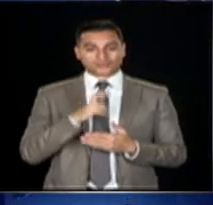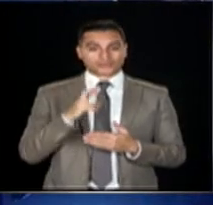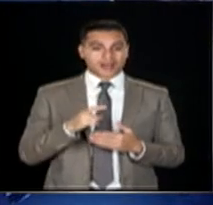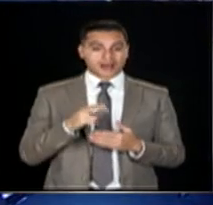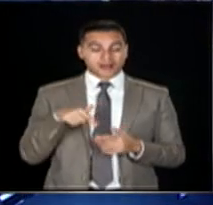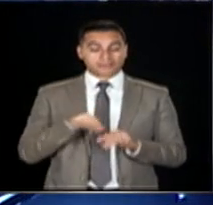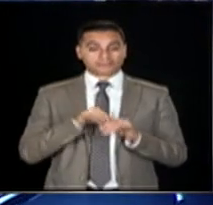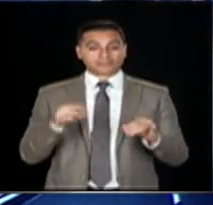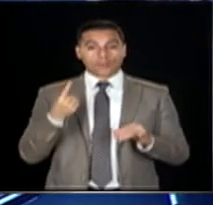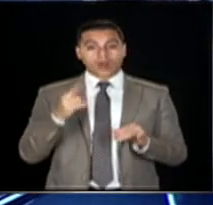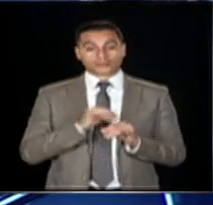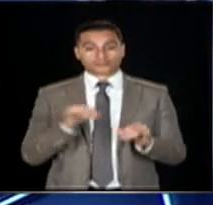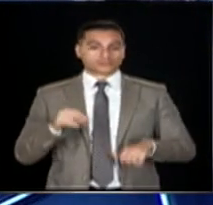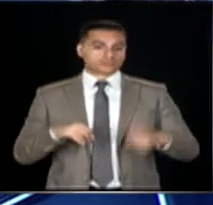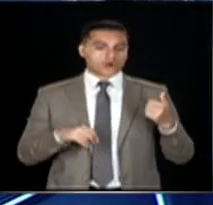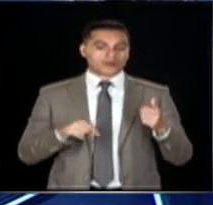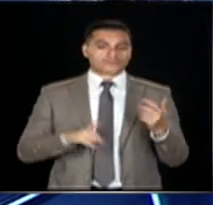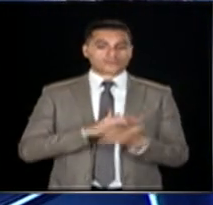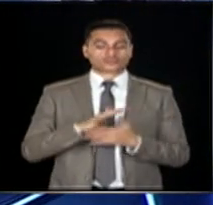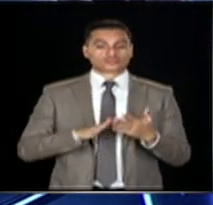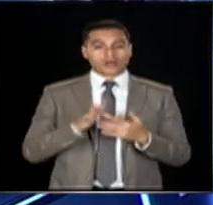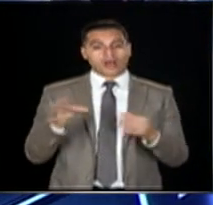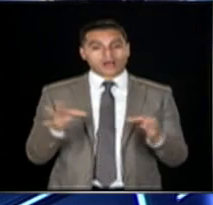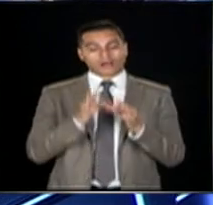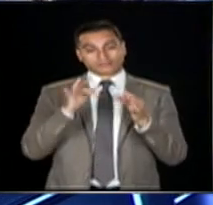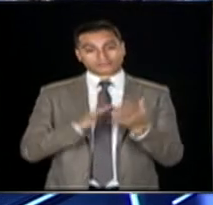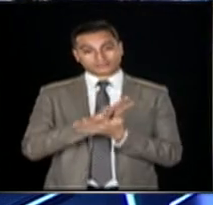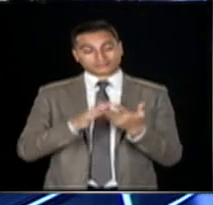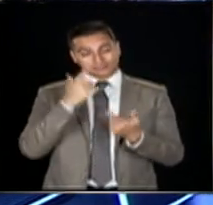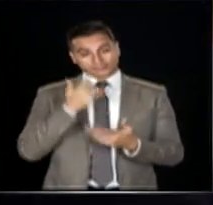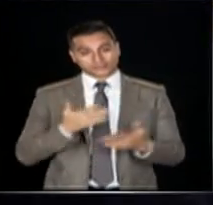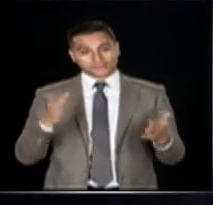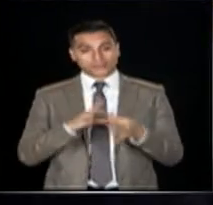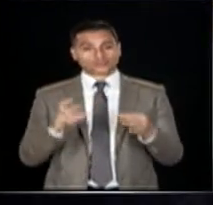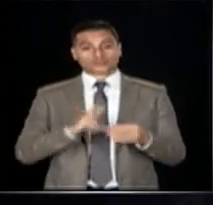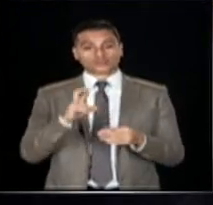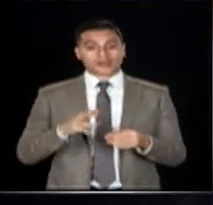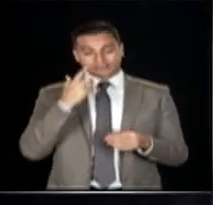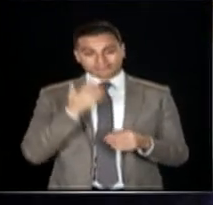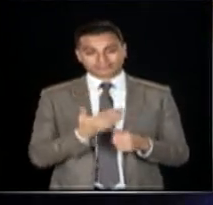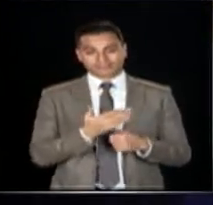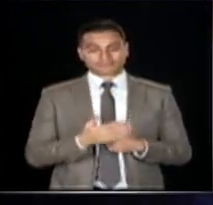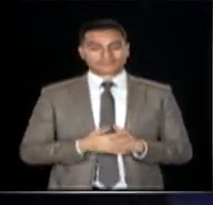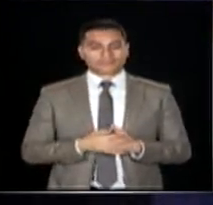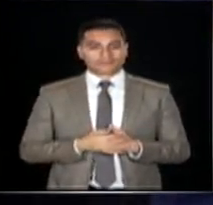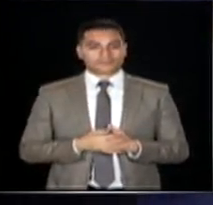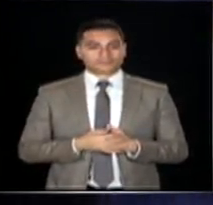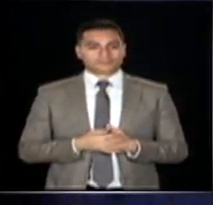أي سؤال حيطير بقت مشكلة. نشوف موضوع السؤال إيه.